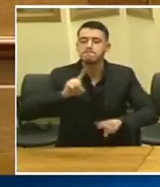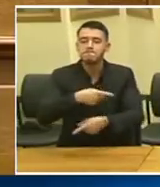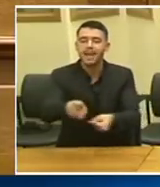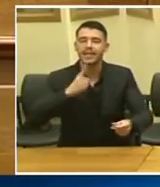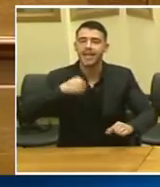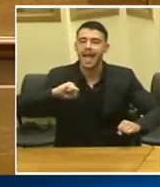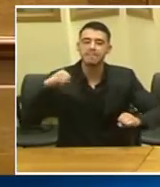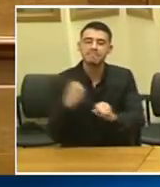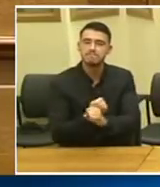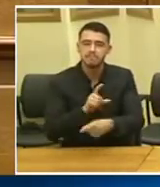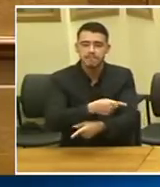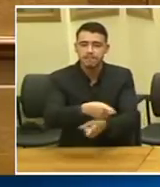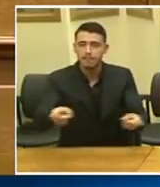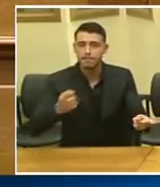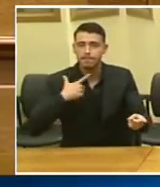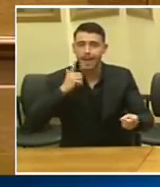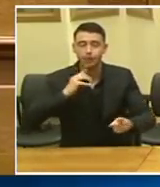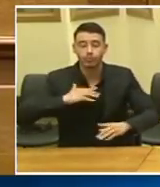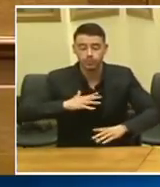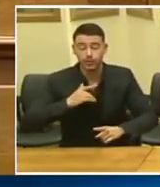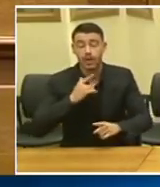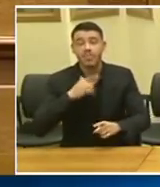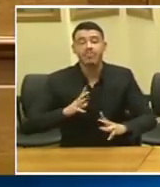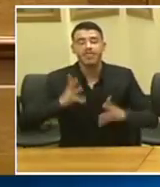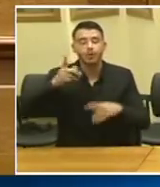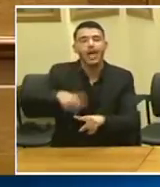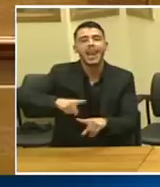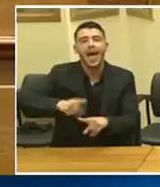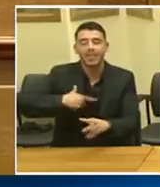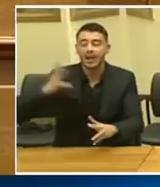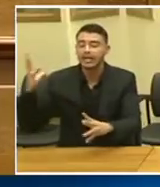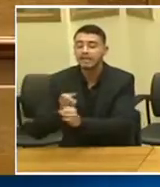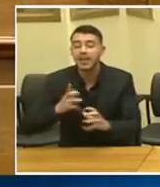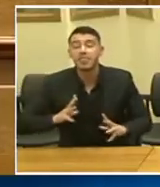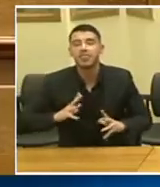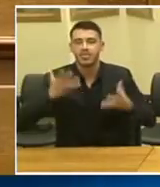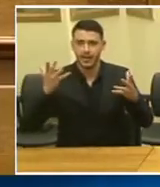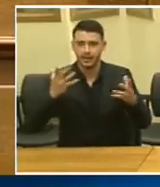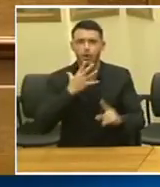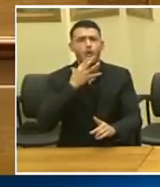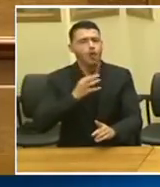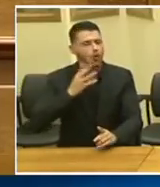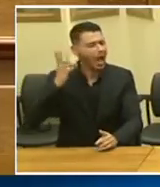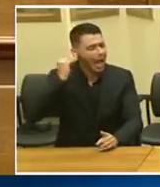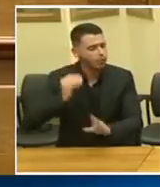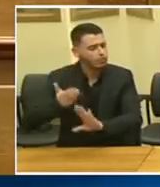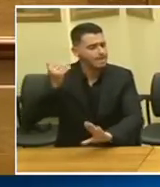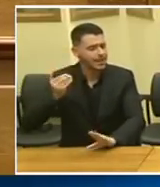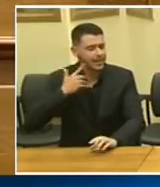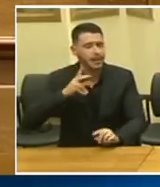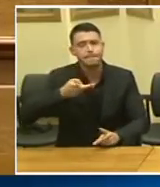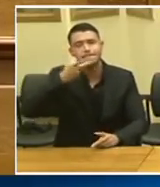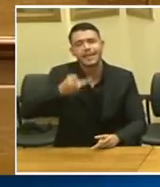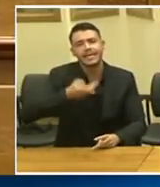μένουν στην ομίχλη όσο η χώρα βγαίνει στο φως. Σε όλα τα θέματα, και επειδή άκουσα και μια αναφορά στο Γιάννη Ρίτσο, ο Γιάννης Ρίτσος στις Γειτονιές